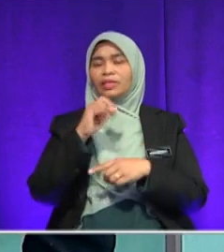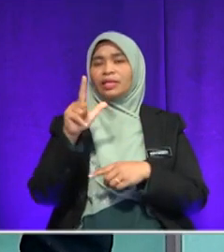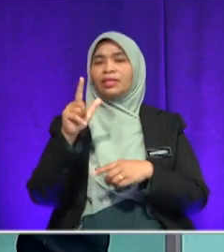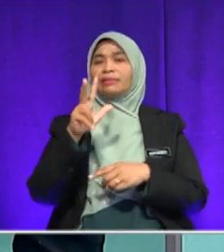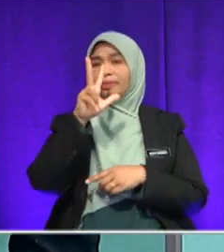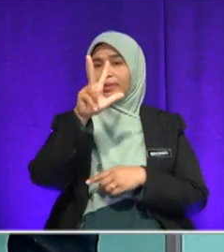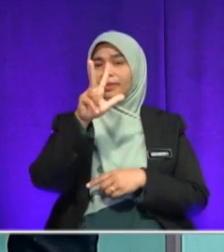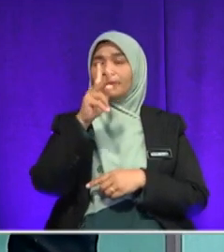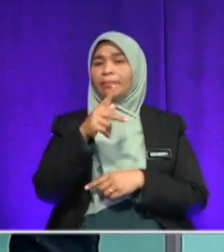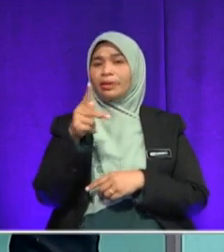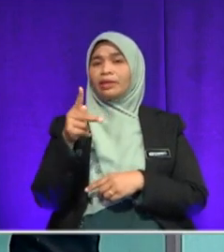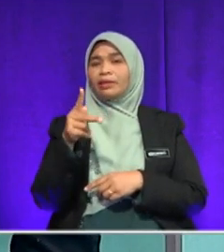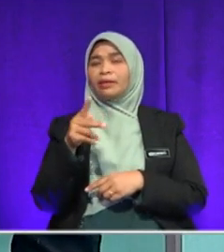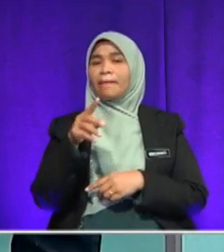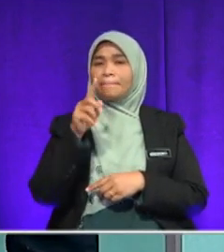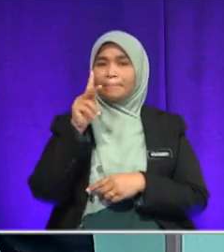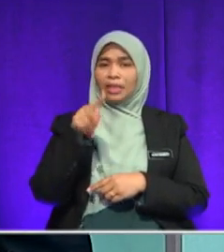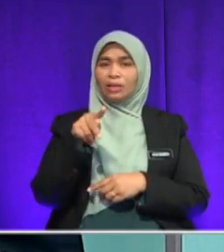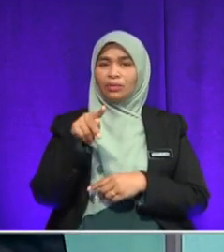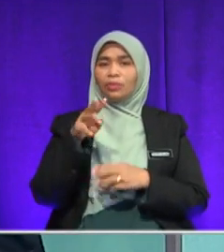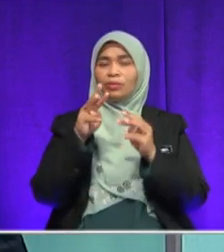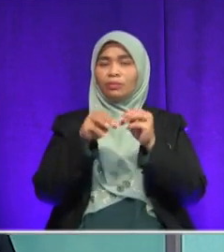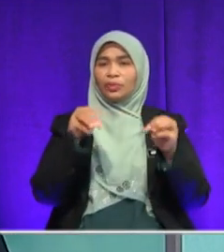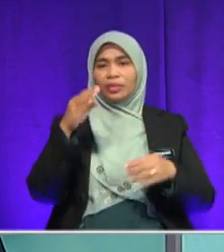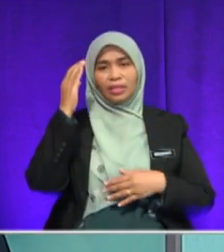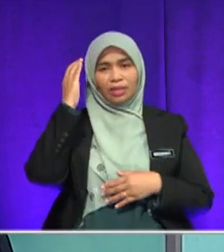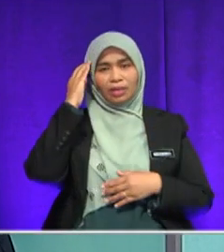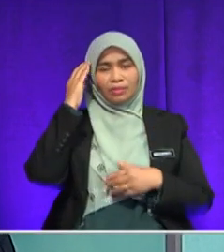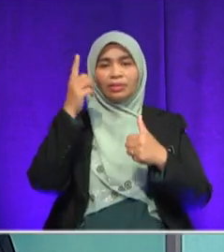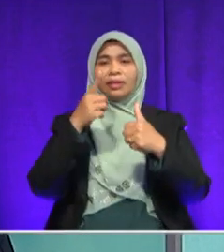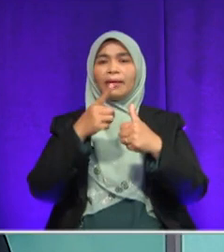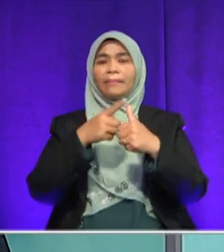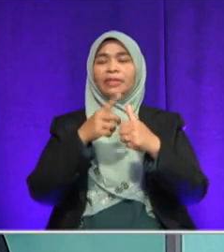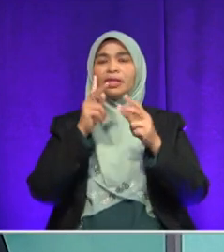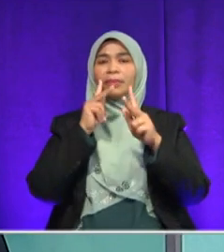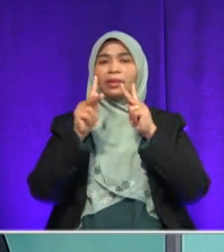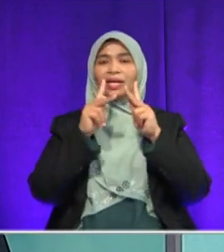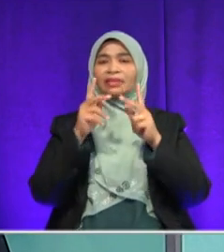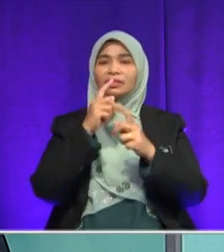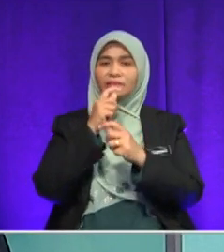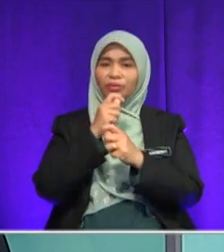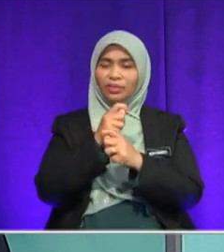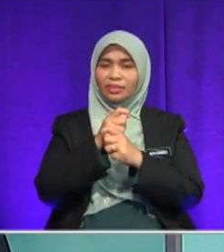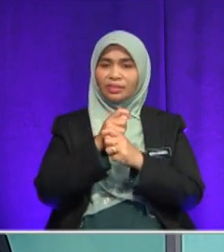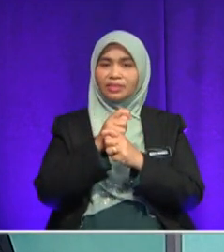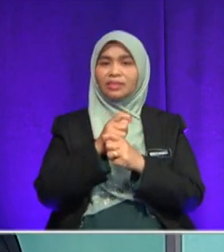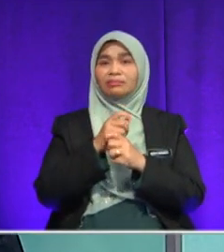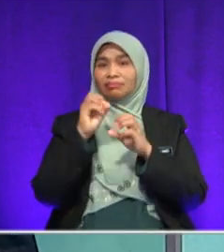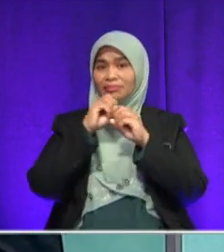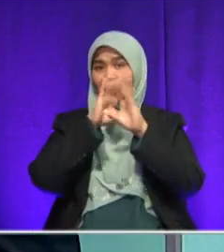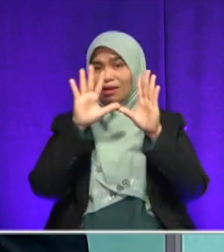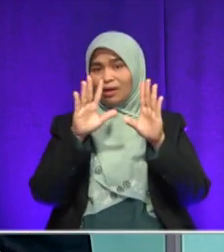yang perlu murid tahu. Yang pertama adalah kata tugas. Di dalam soalan ini, kata tugas kita adalah